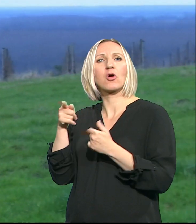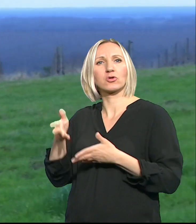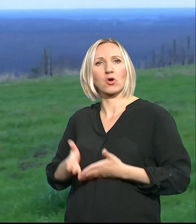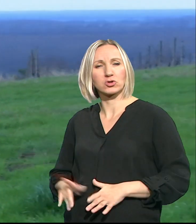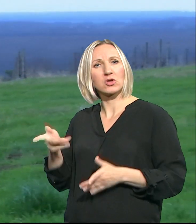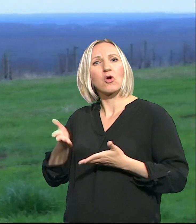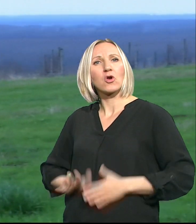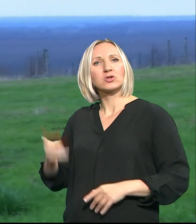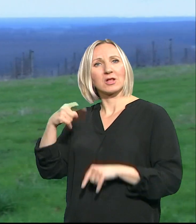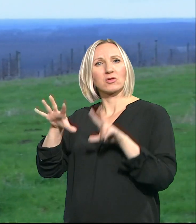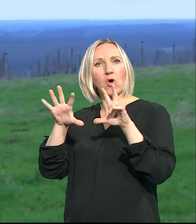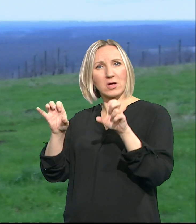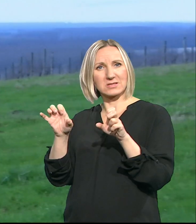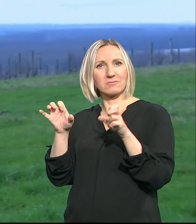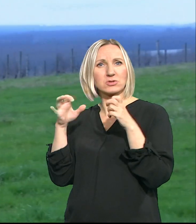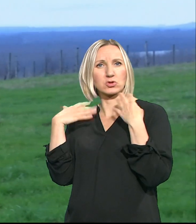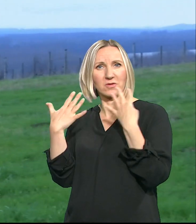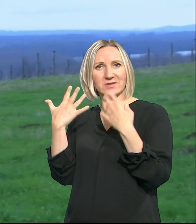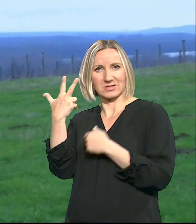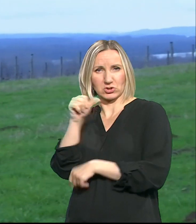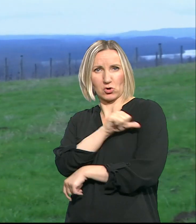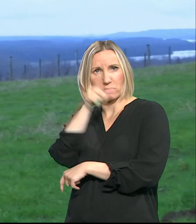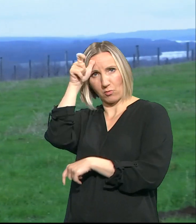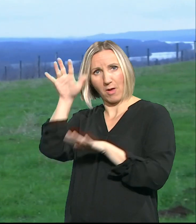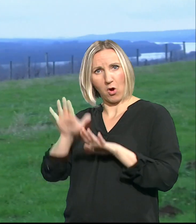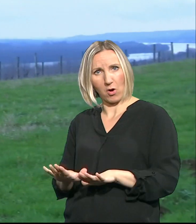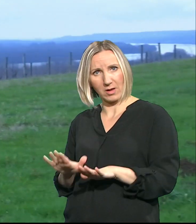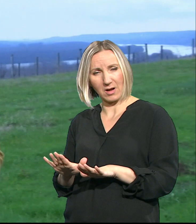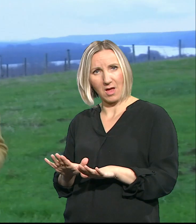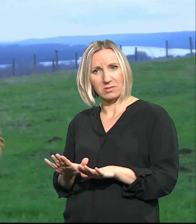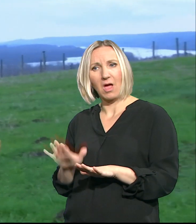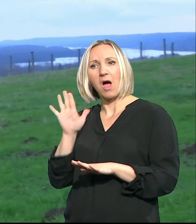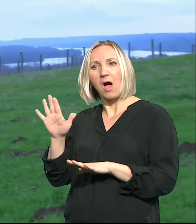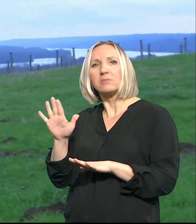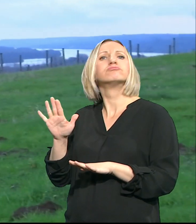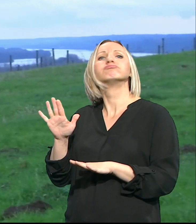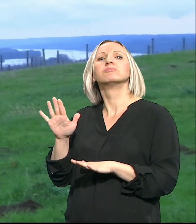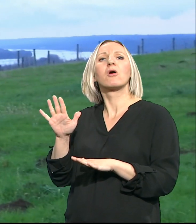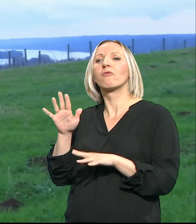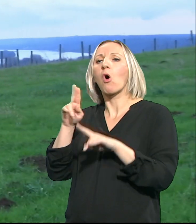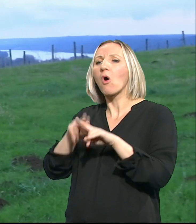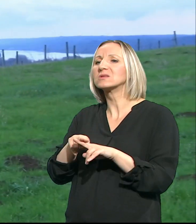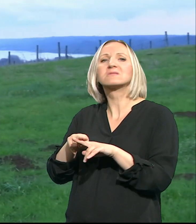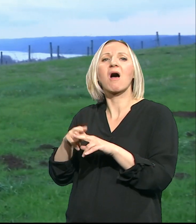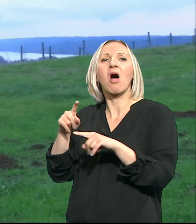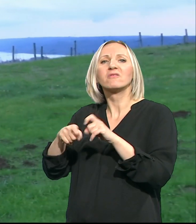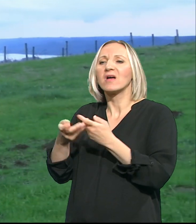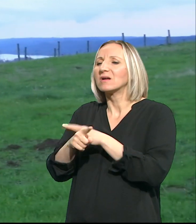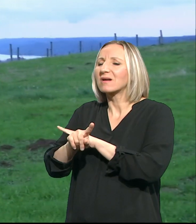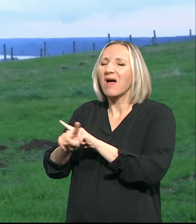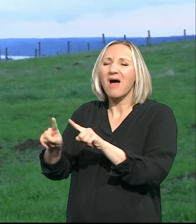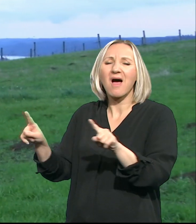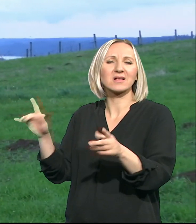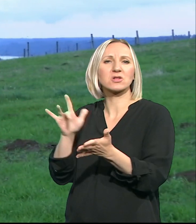rođen je 1893. godine u Beogradu, ali njegova zaostavština danas je rasuta i nalazi se na raznim mestima. Zato